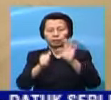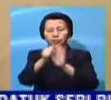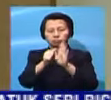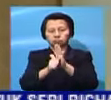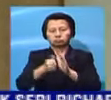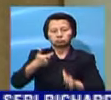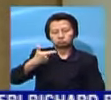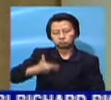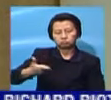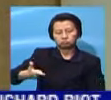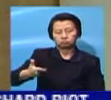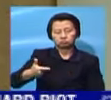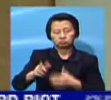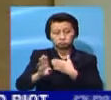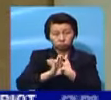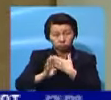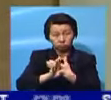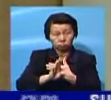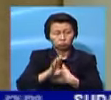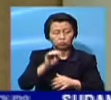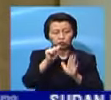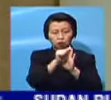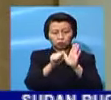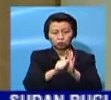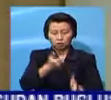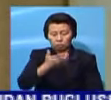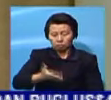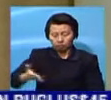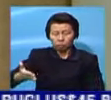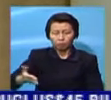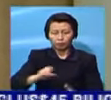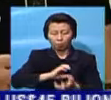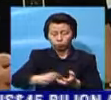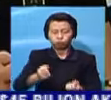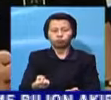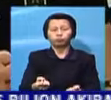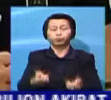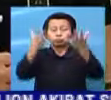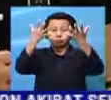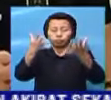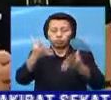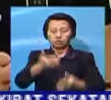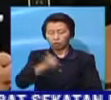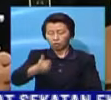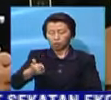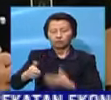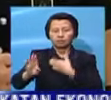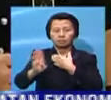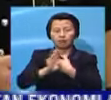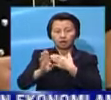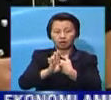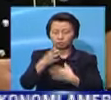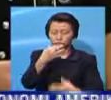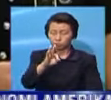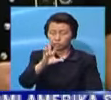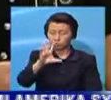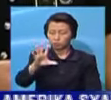api 1960 dan seksyen 8 akta bahan kakisan dan letupan dan senjata berbahaya